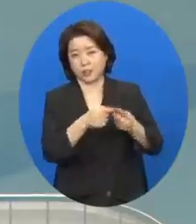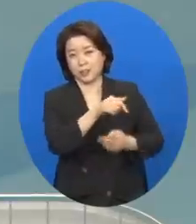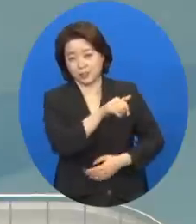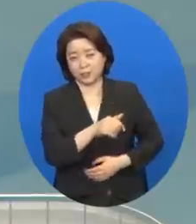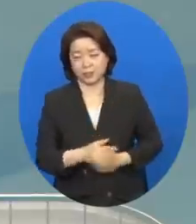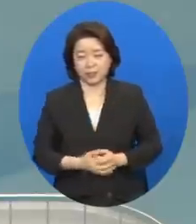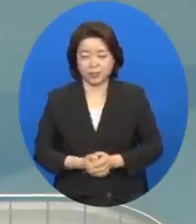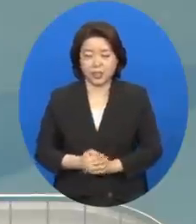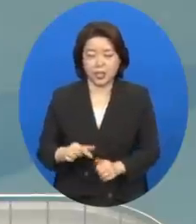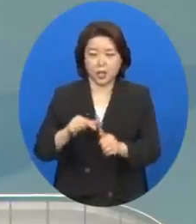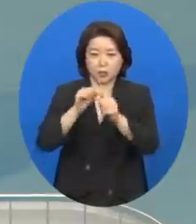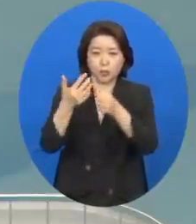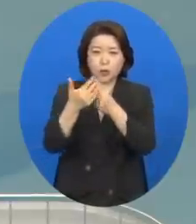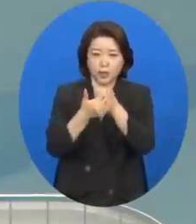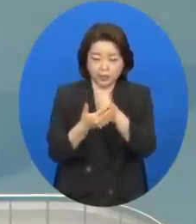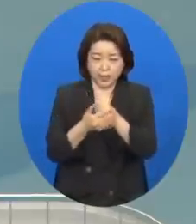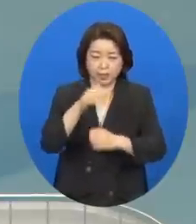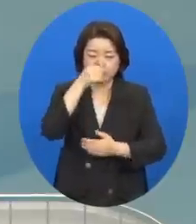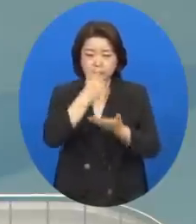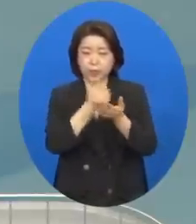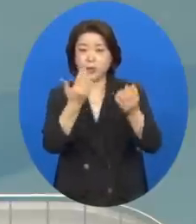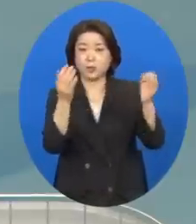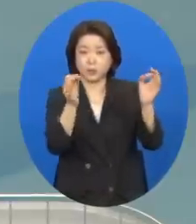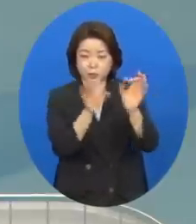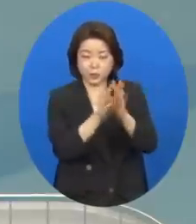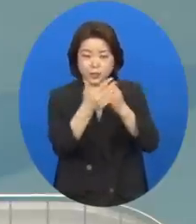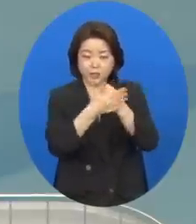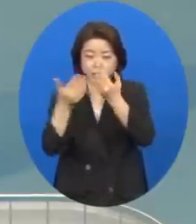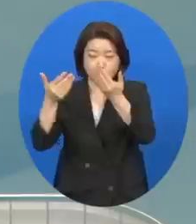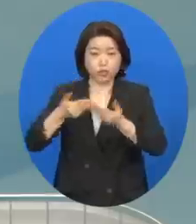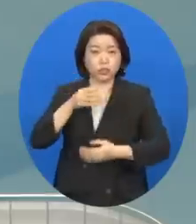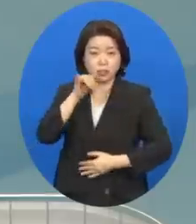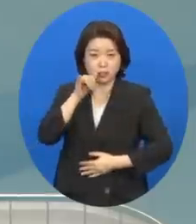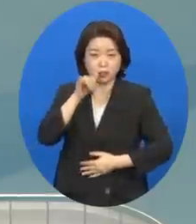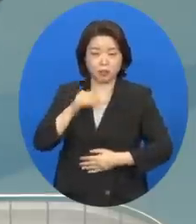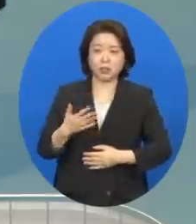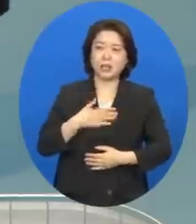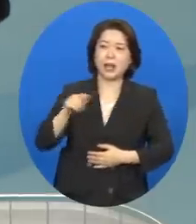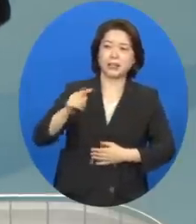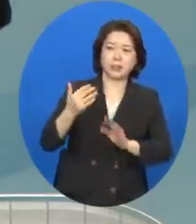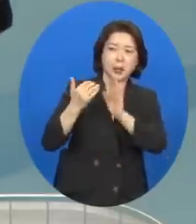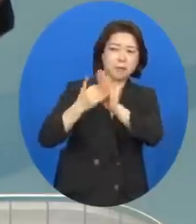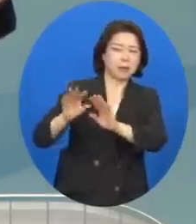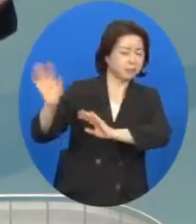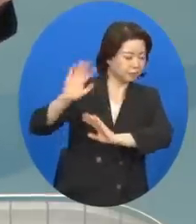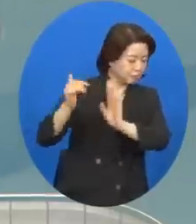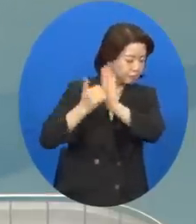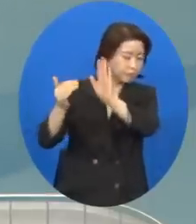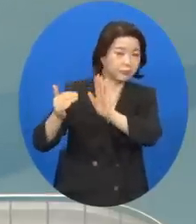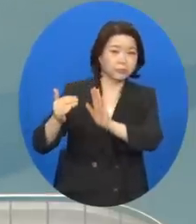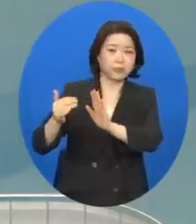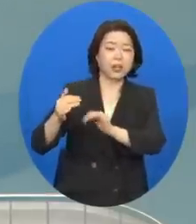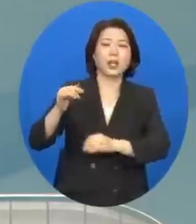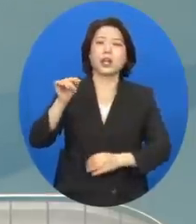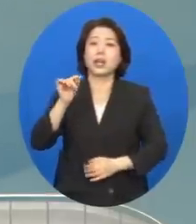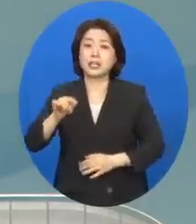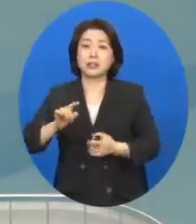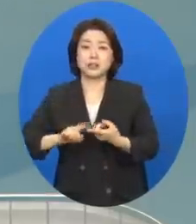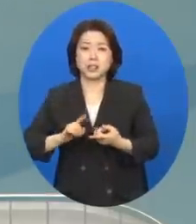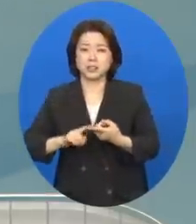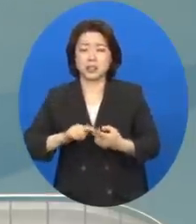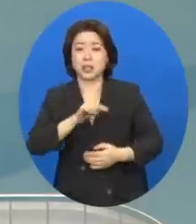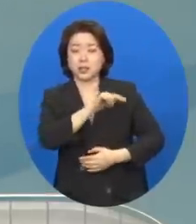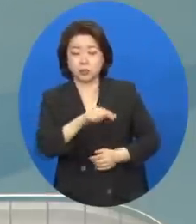구원의 은혜를, 속죄의 은혜를 주셨는데 내가 그것을 거절했어요. 이것이